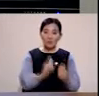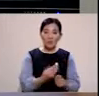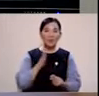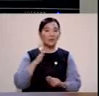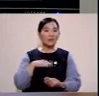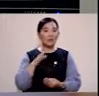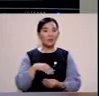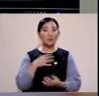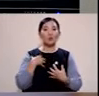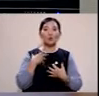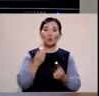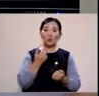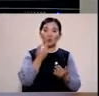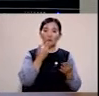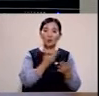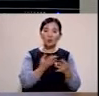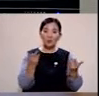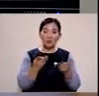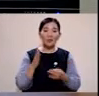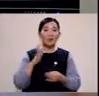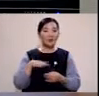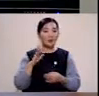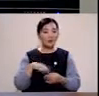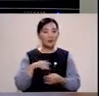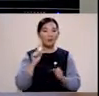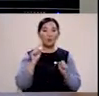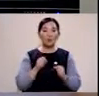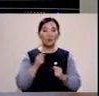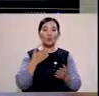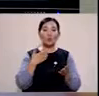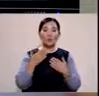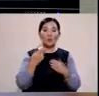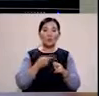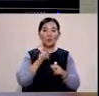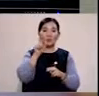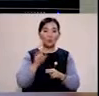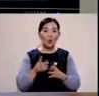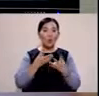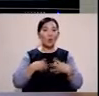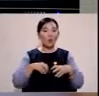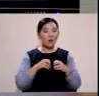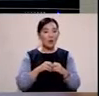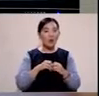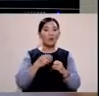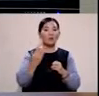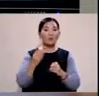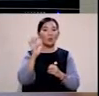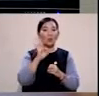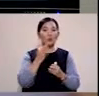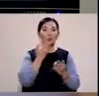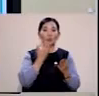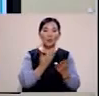so'ngra uning sog'lig'ini so'rashingiz, undan so'ng suhbatdoshingizning oila a'zolarini ham so'rab